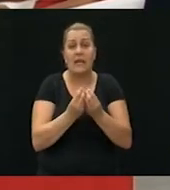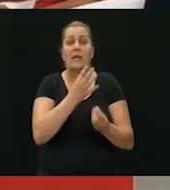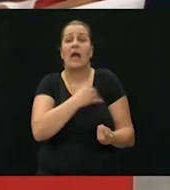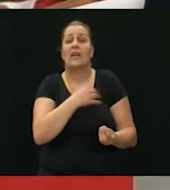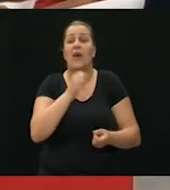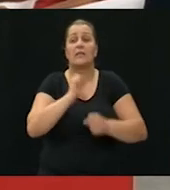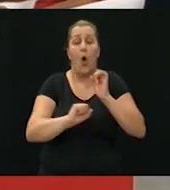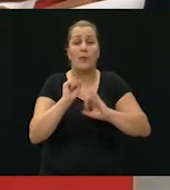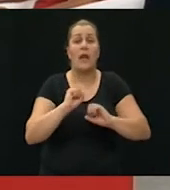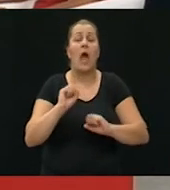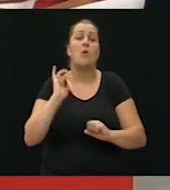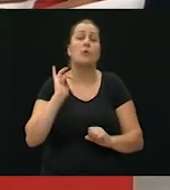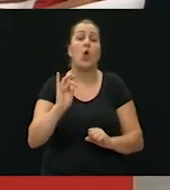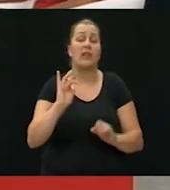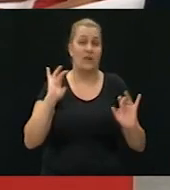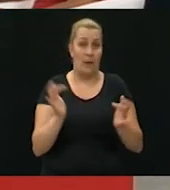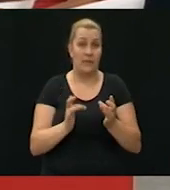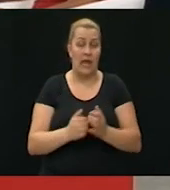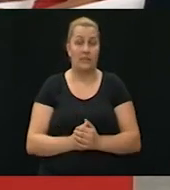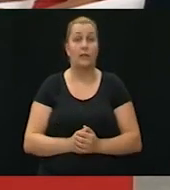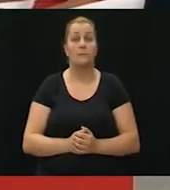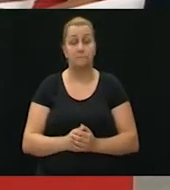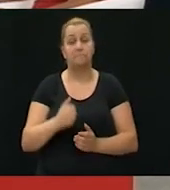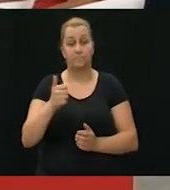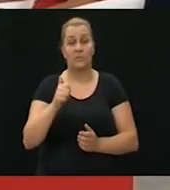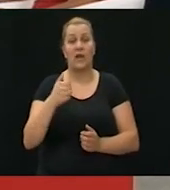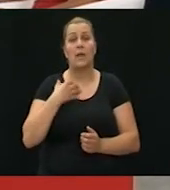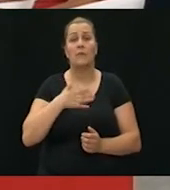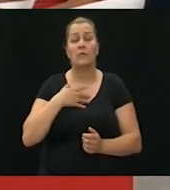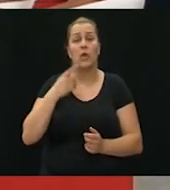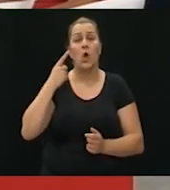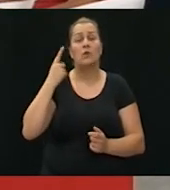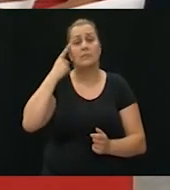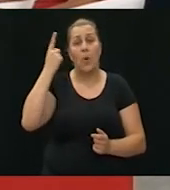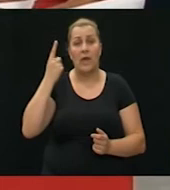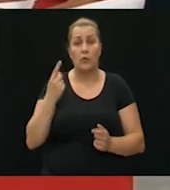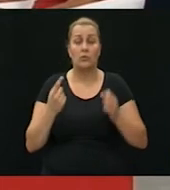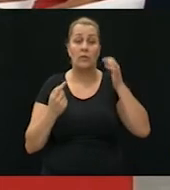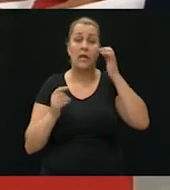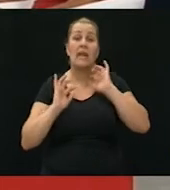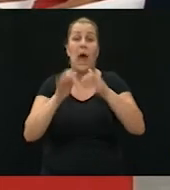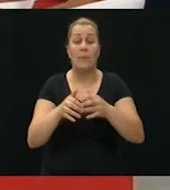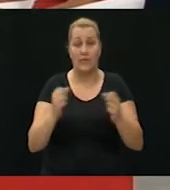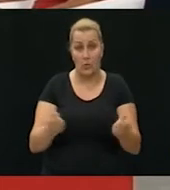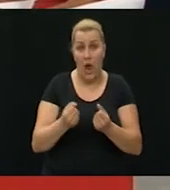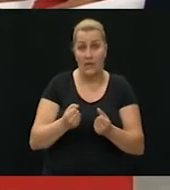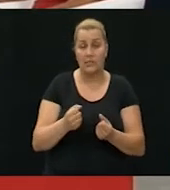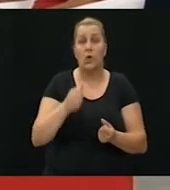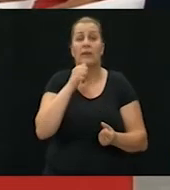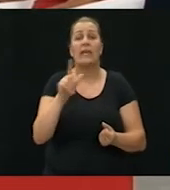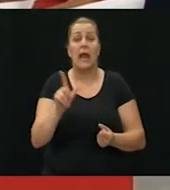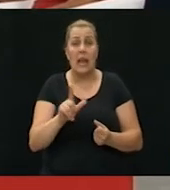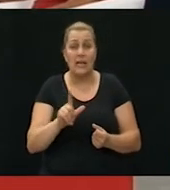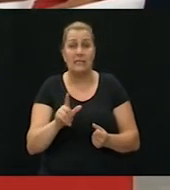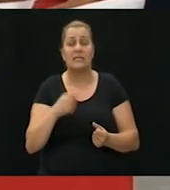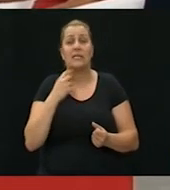neprijatelja. Recimo to tako. Ivane, evo. Evo ovako, a ja bih spomenuo napadajnu akcije koje smo prethodile. Mi smo imali već i Lisac, i Golubov kamen,